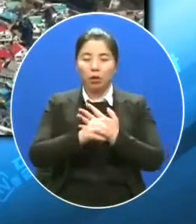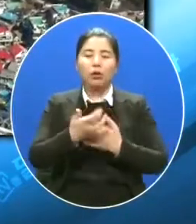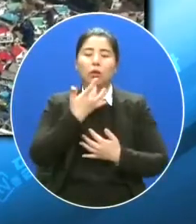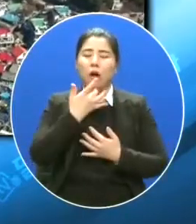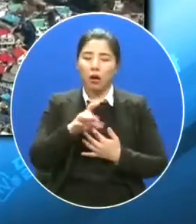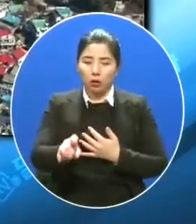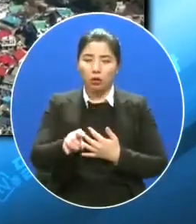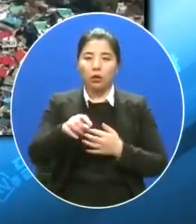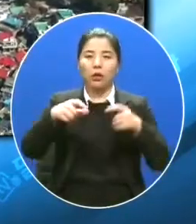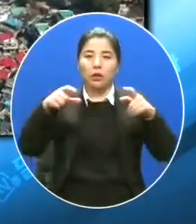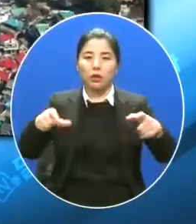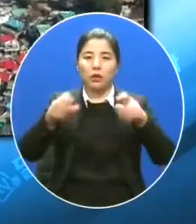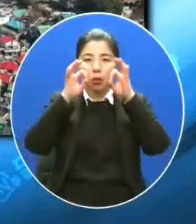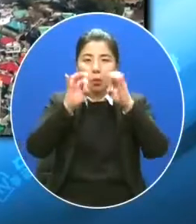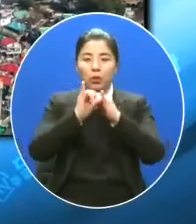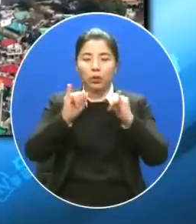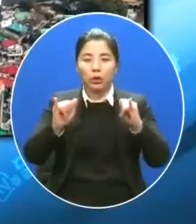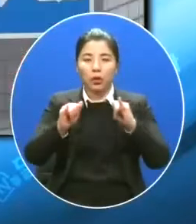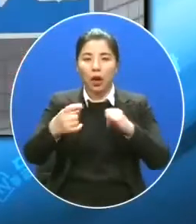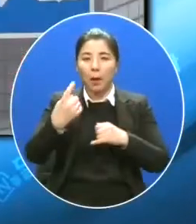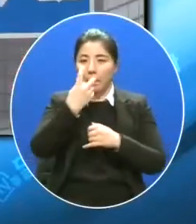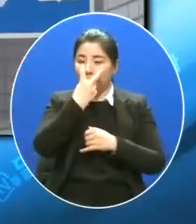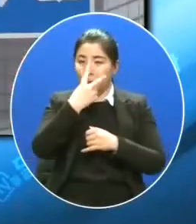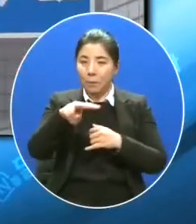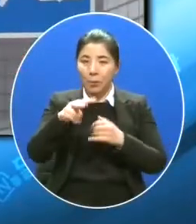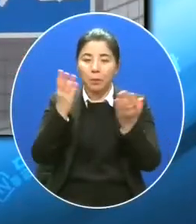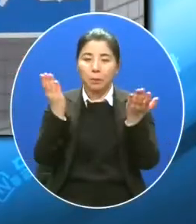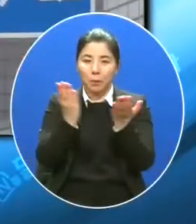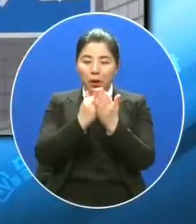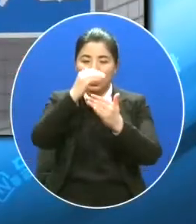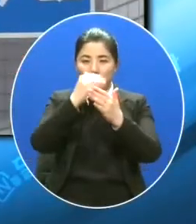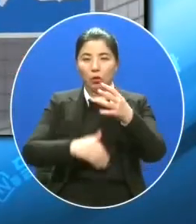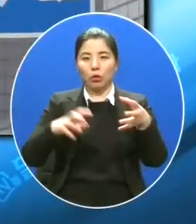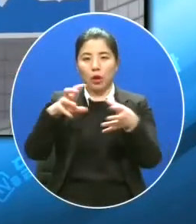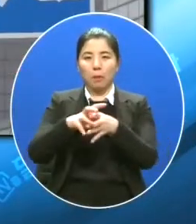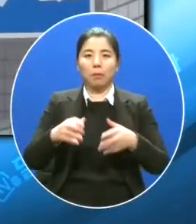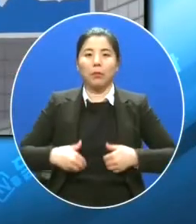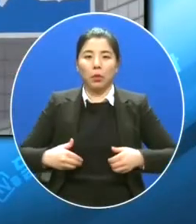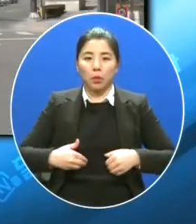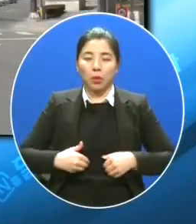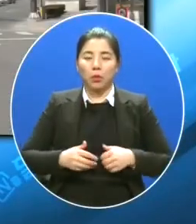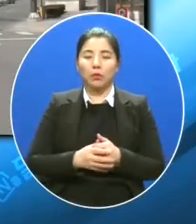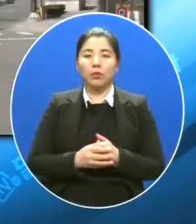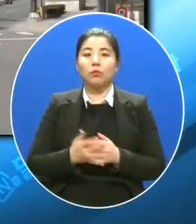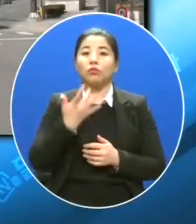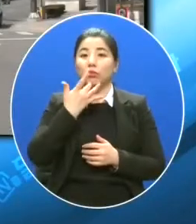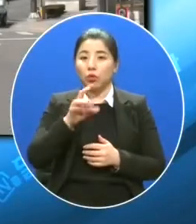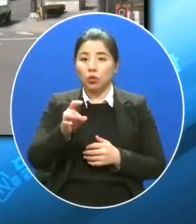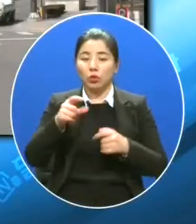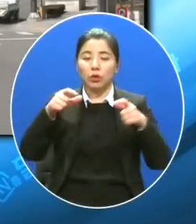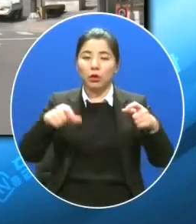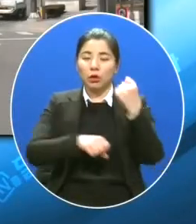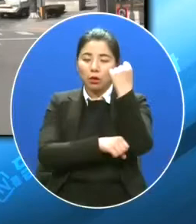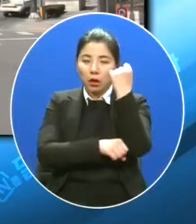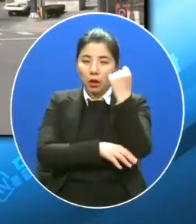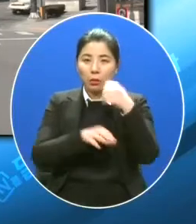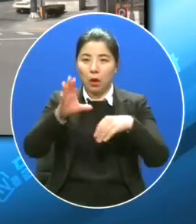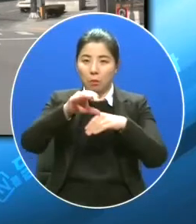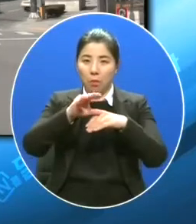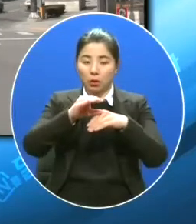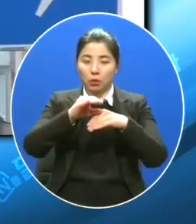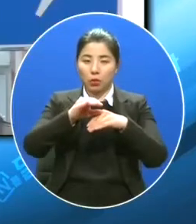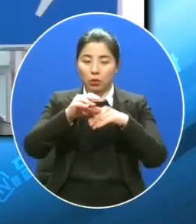프로그램이라면 당연히 지역시청자들이 안목에 부합하는 내용을 담아야 합니다. 물론 지역에 기반을